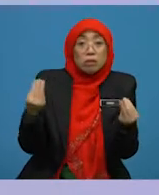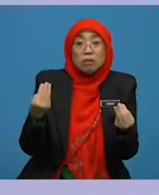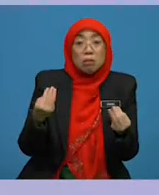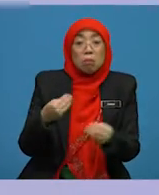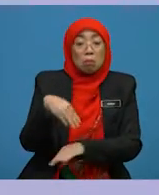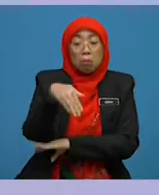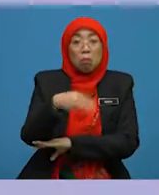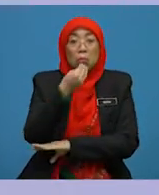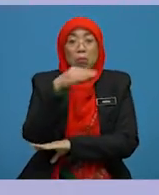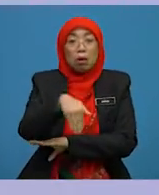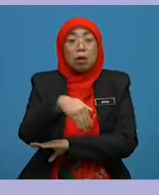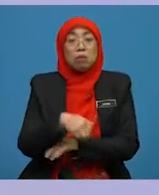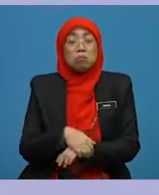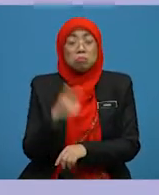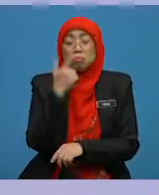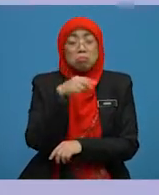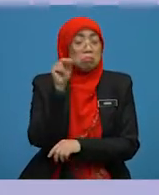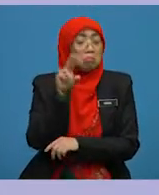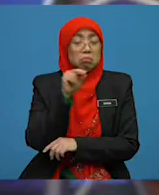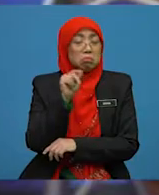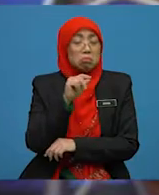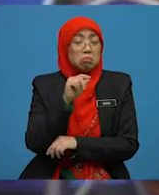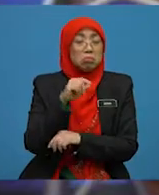bergaul dengan rakan-rakannya.